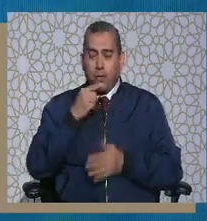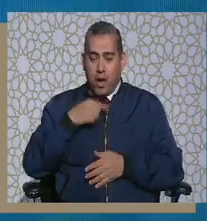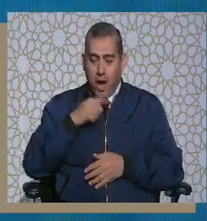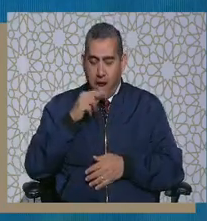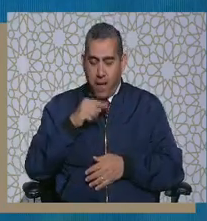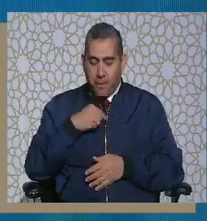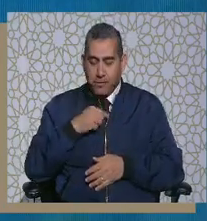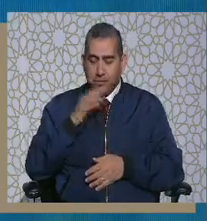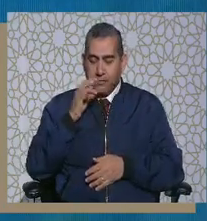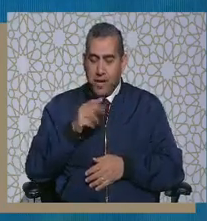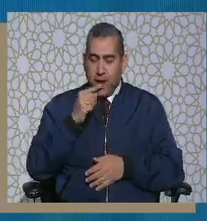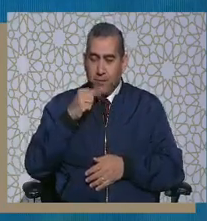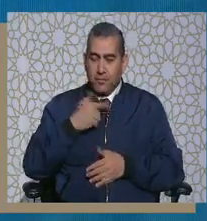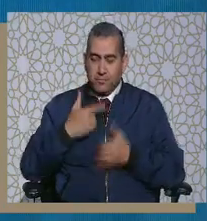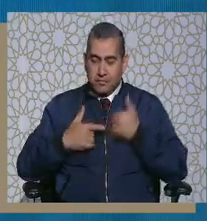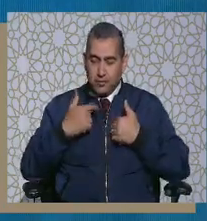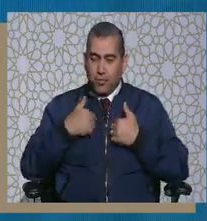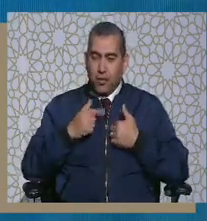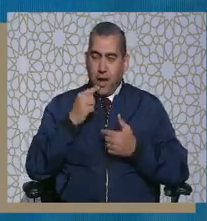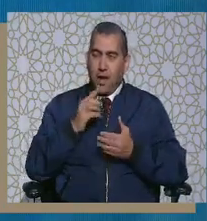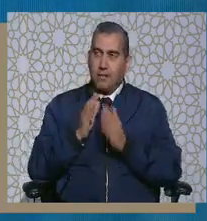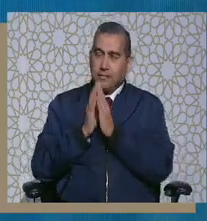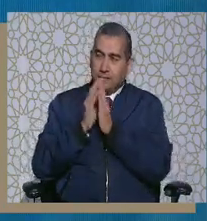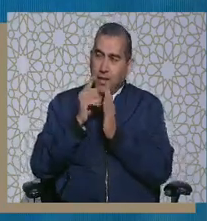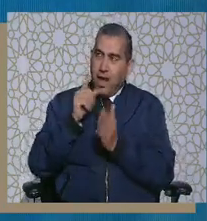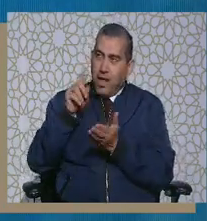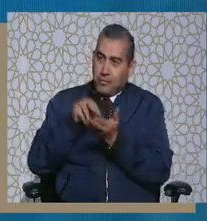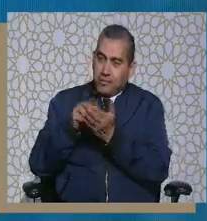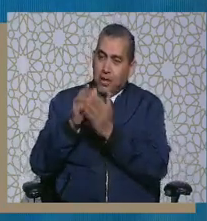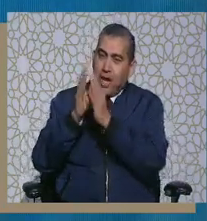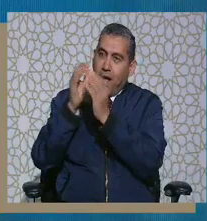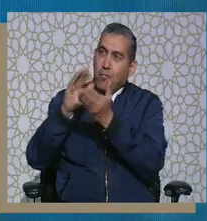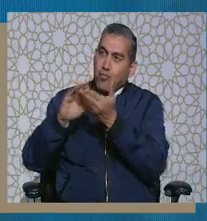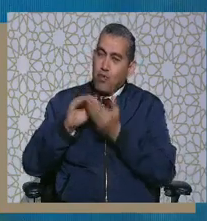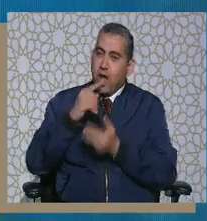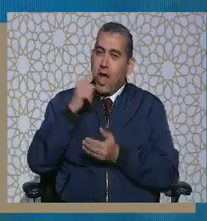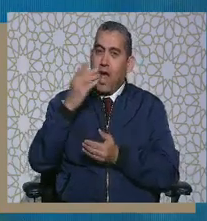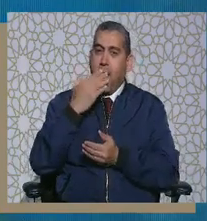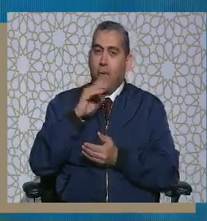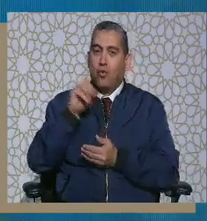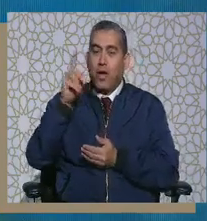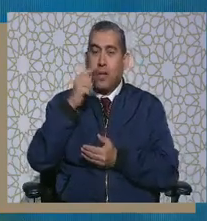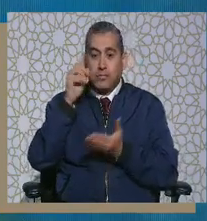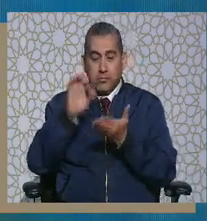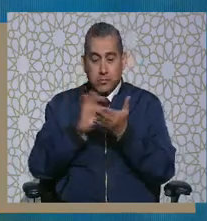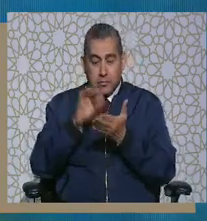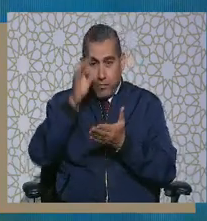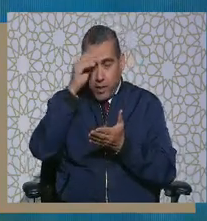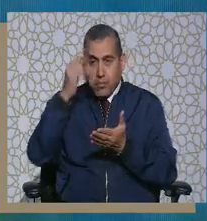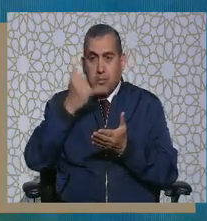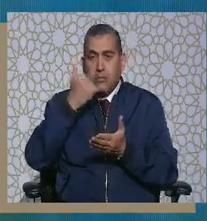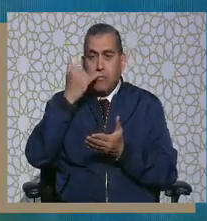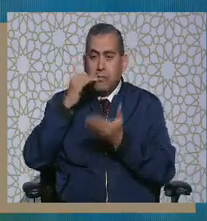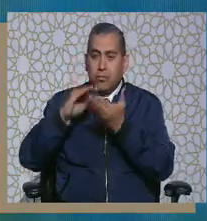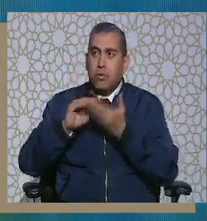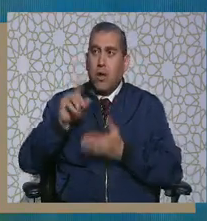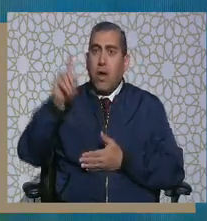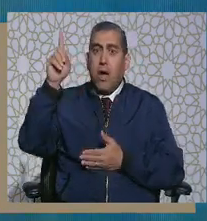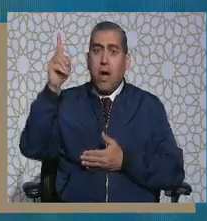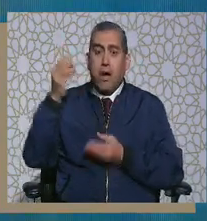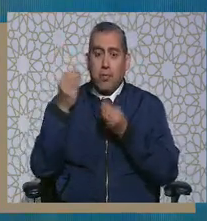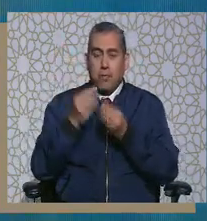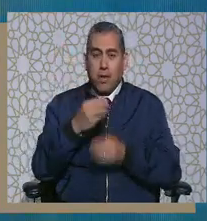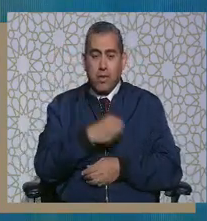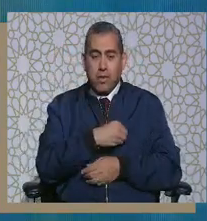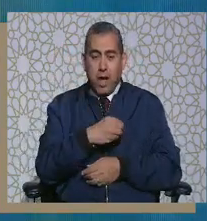الحاجه التالثه اللي بتخلينا ما نقدرش نفهم ان القدر ده لطف ومدد من عند الله عدم الثقه